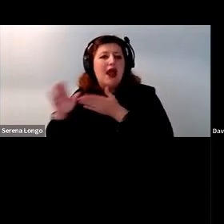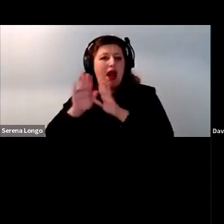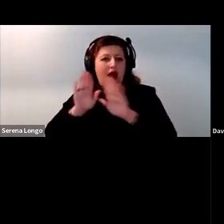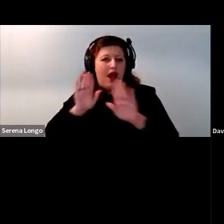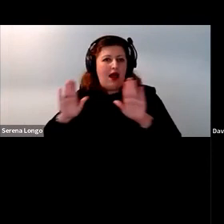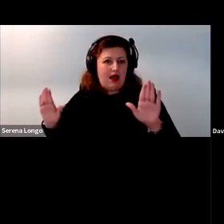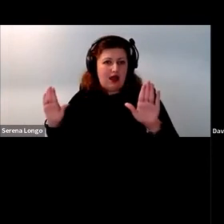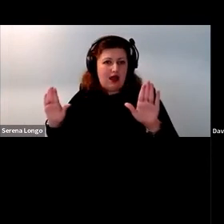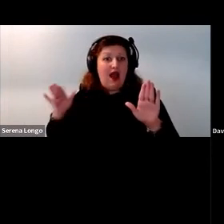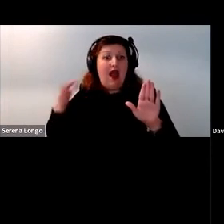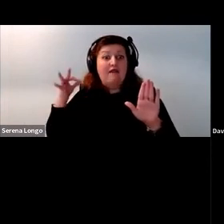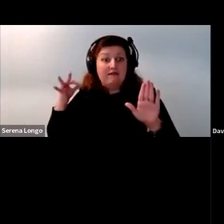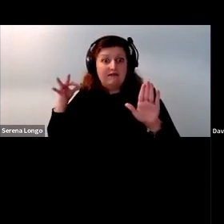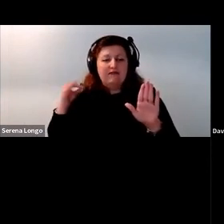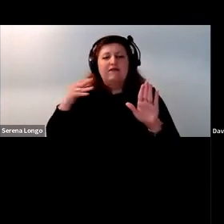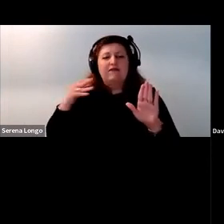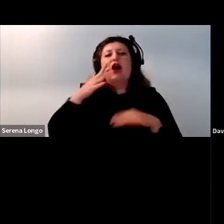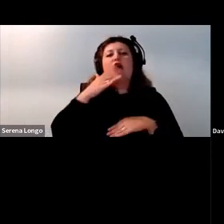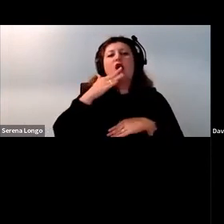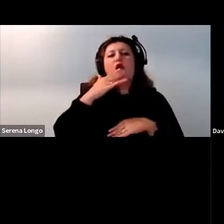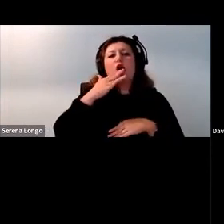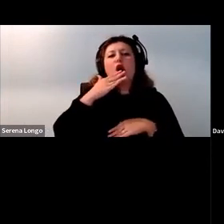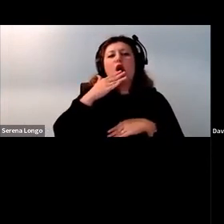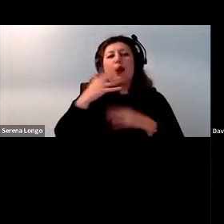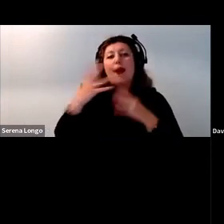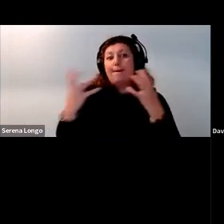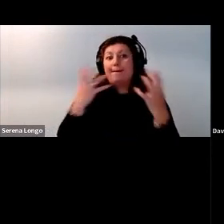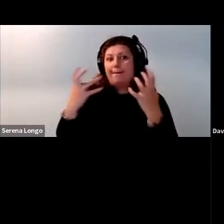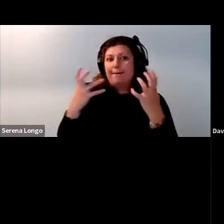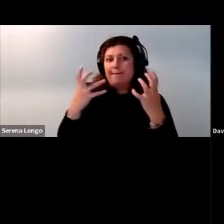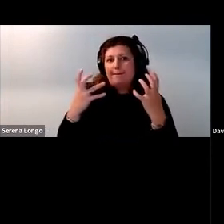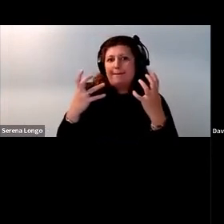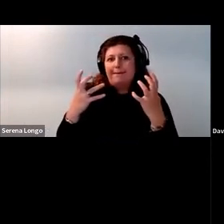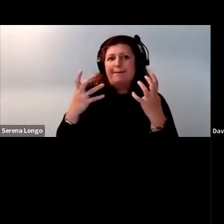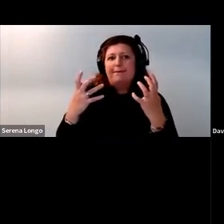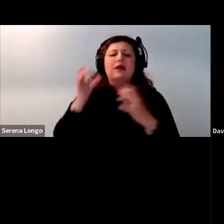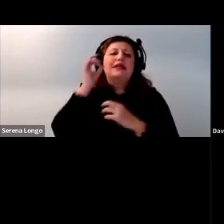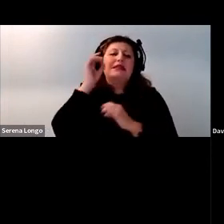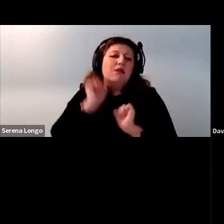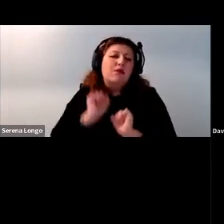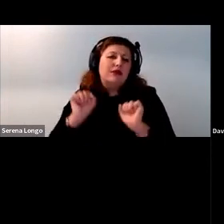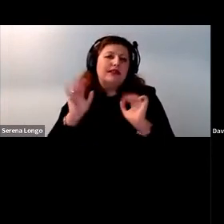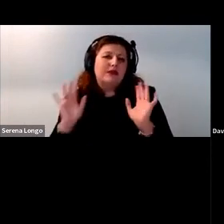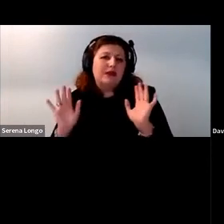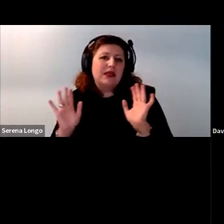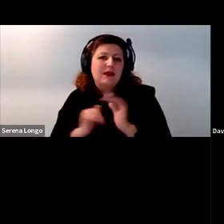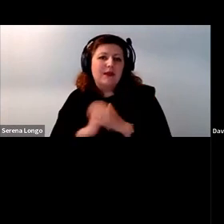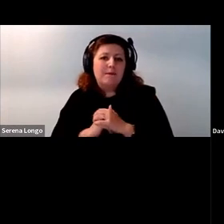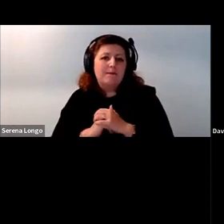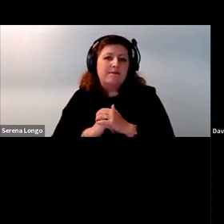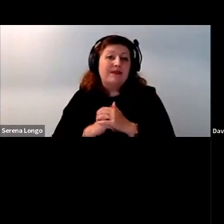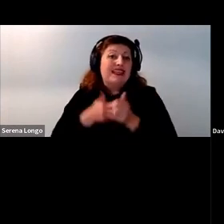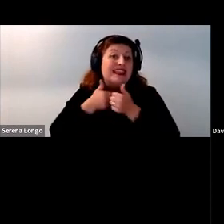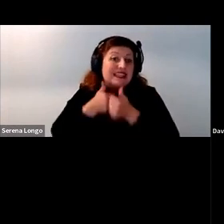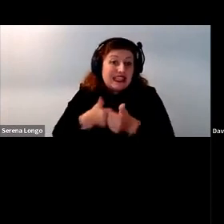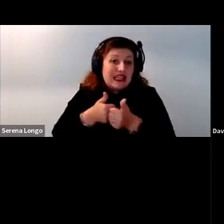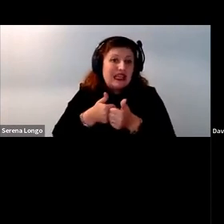Di mettere il colore bello quando possibile, sempre ecco, tenendo conto del